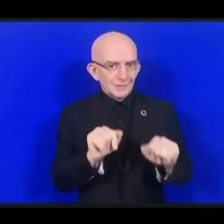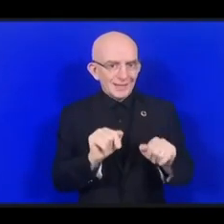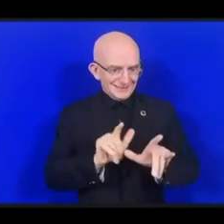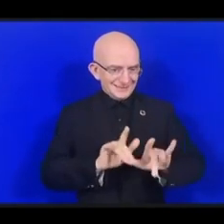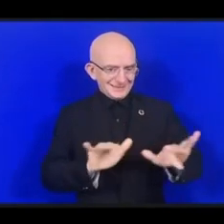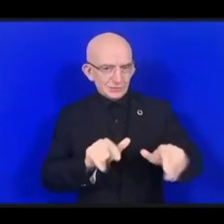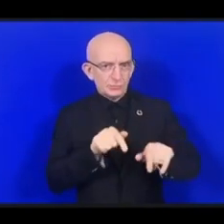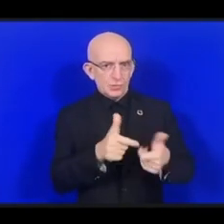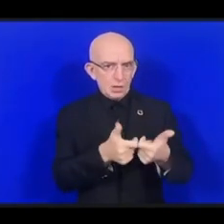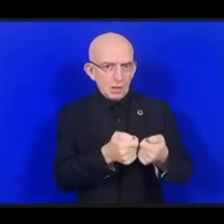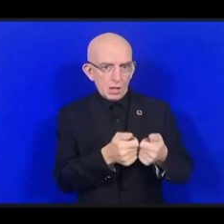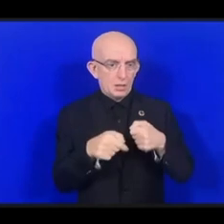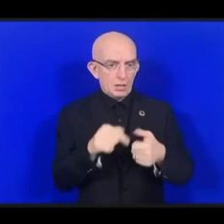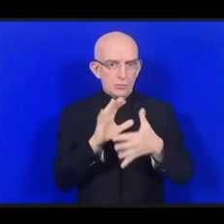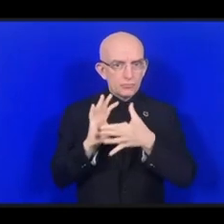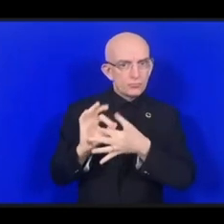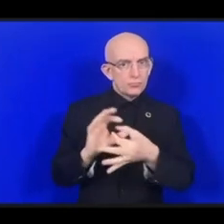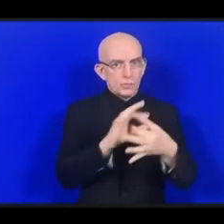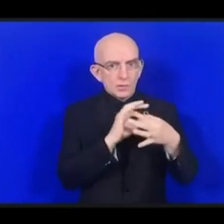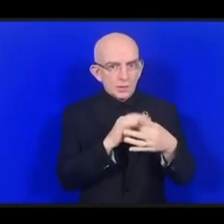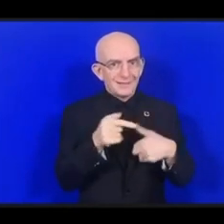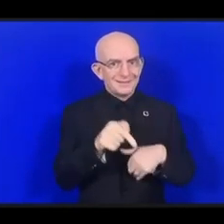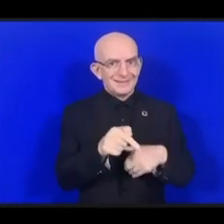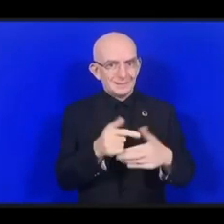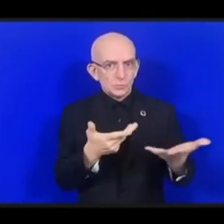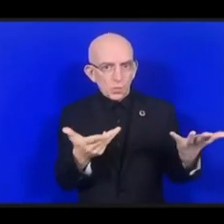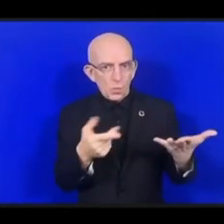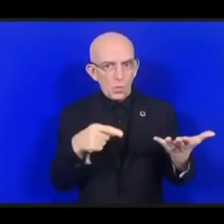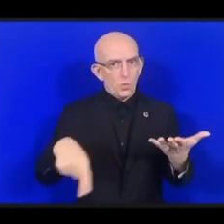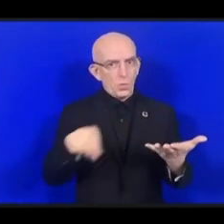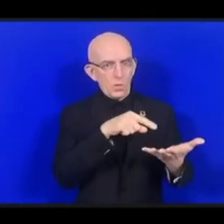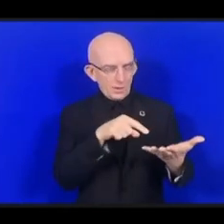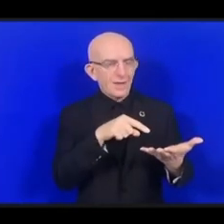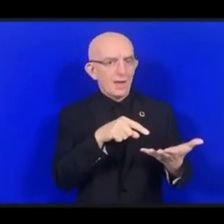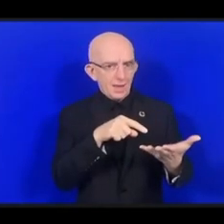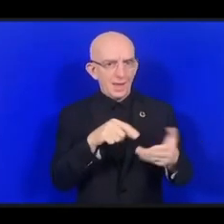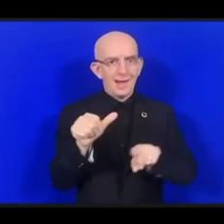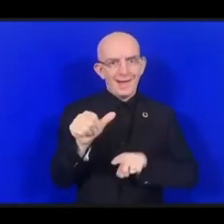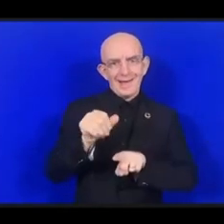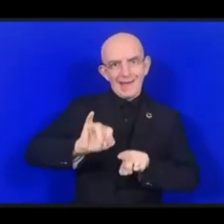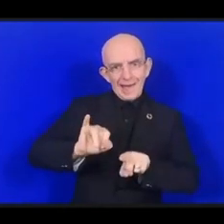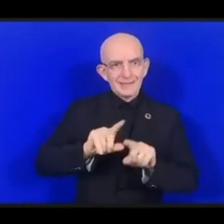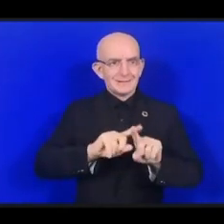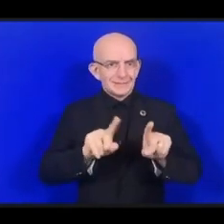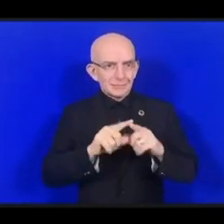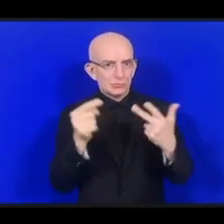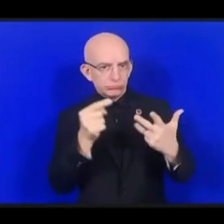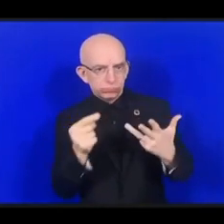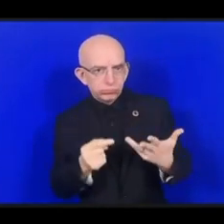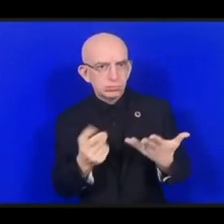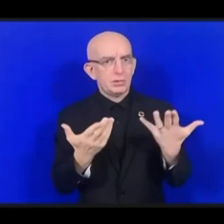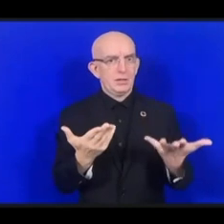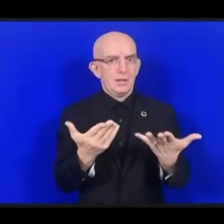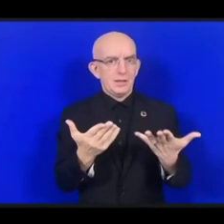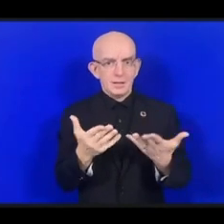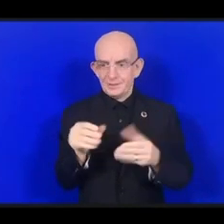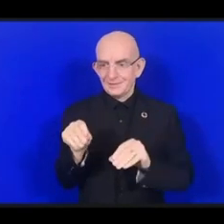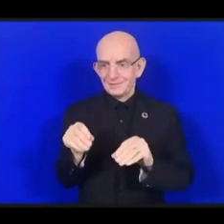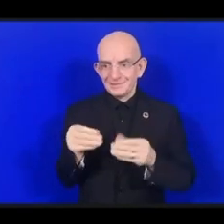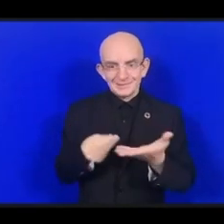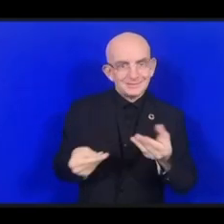التكنولوجيا ومنظور حقوق الانسان الى التكنولوجيات الجديده التي تساهم في تنفيذ خطه